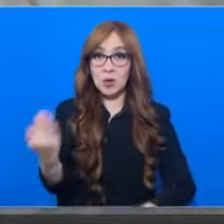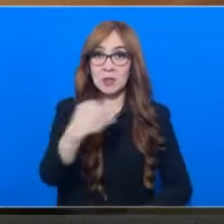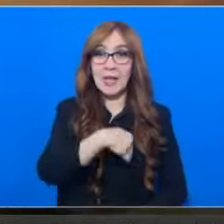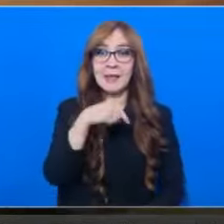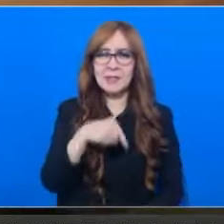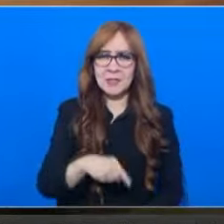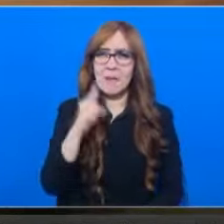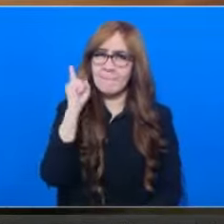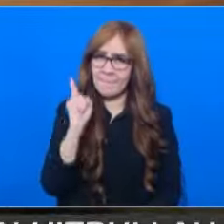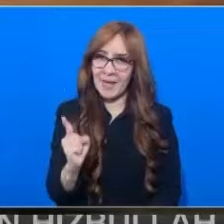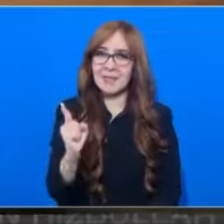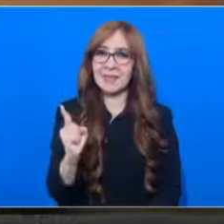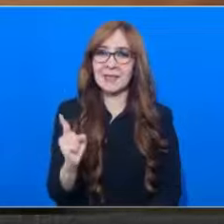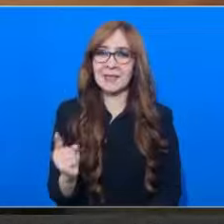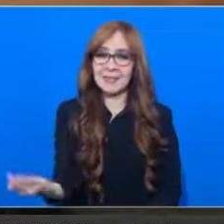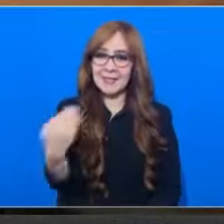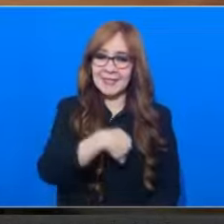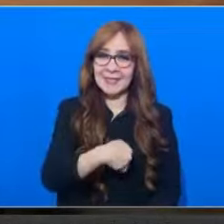sini.